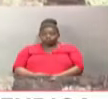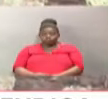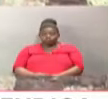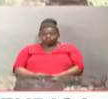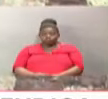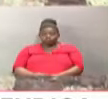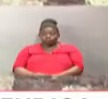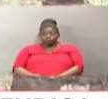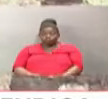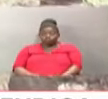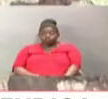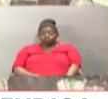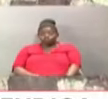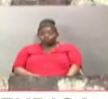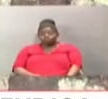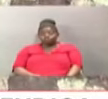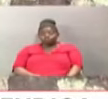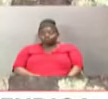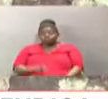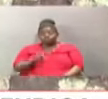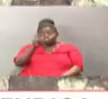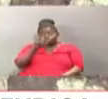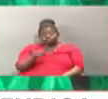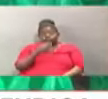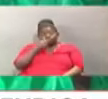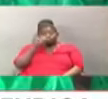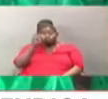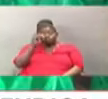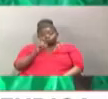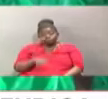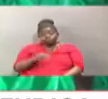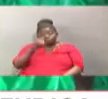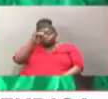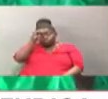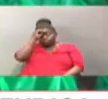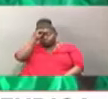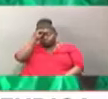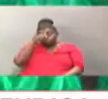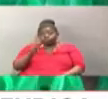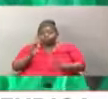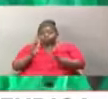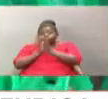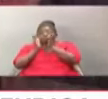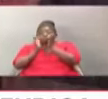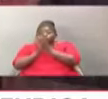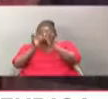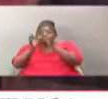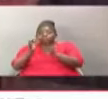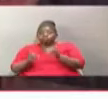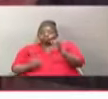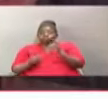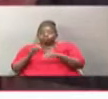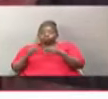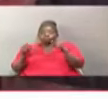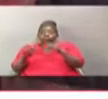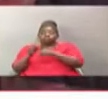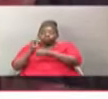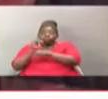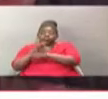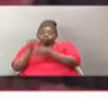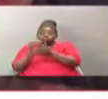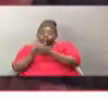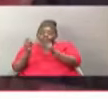Tanzisa mwewe mutata sima vera musiri. Pastor Semwanga Lambolote ku bintu byagabye ne Kansala Okwera nasaba